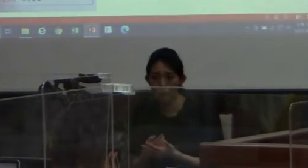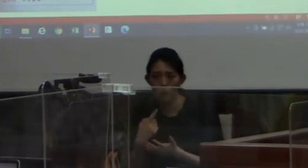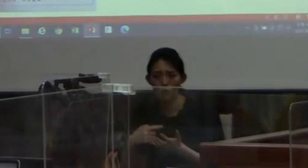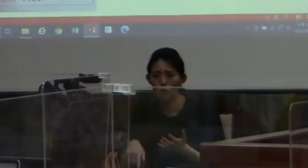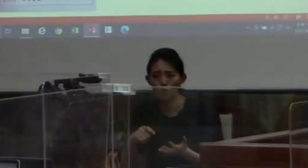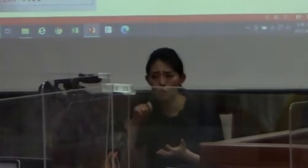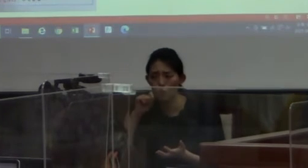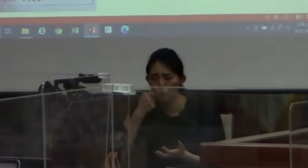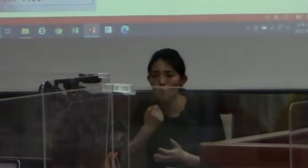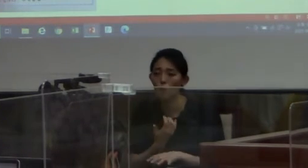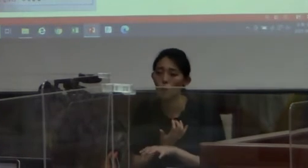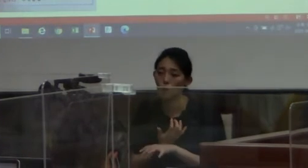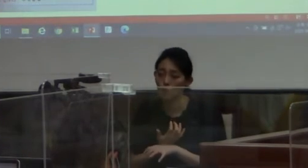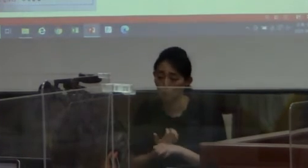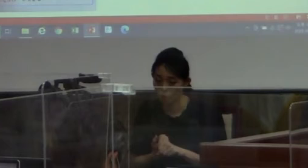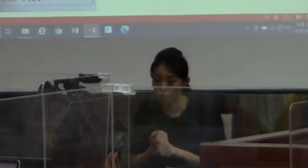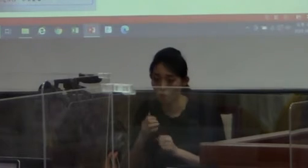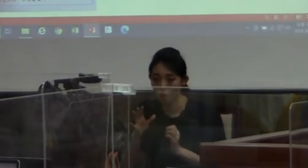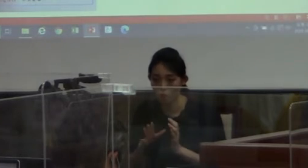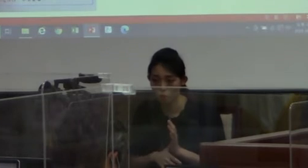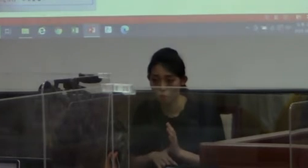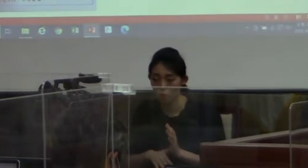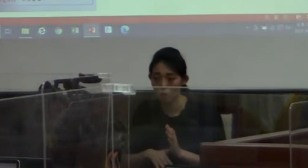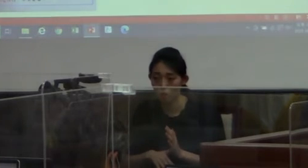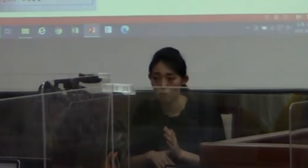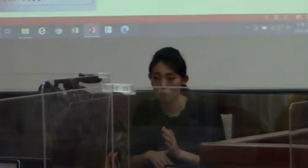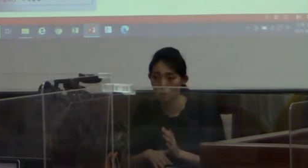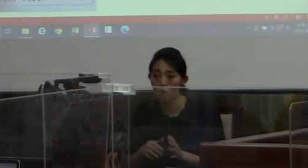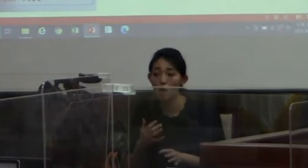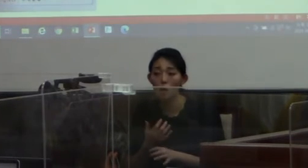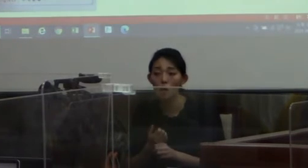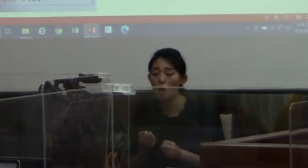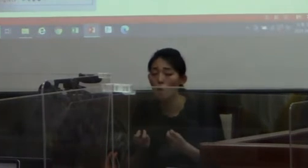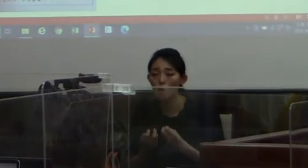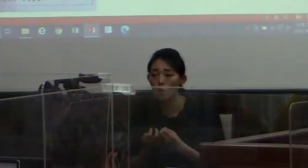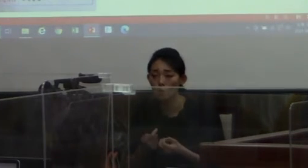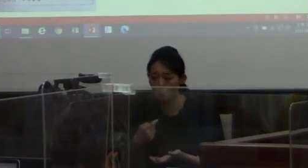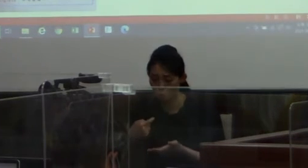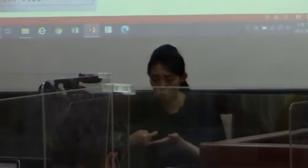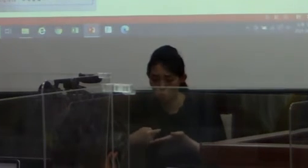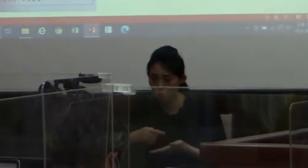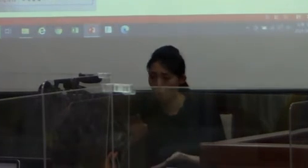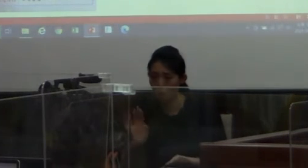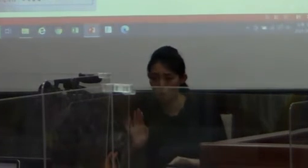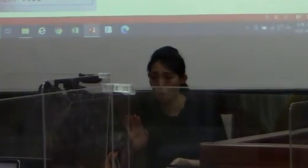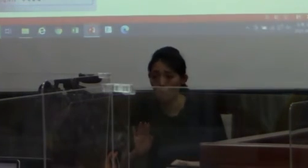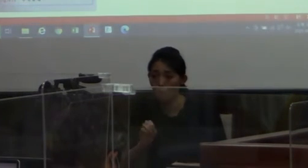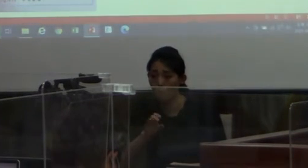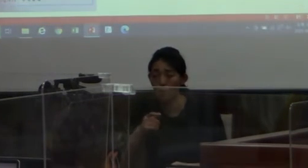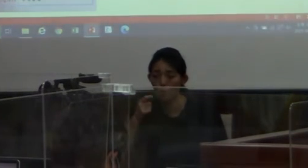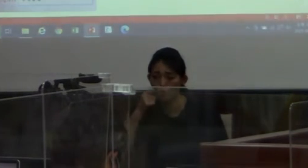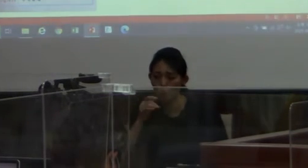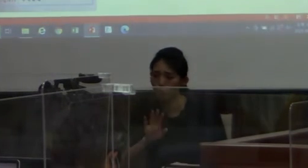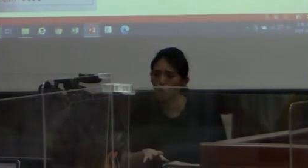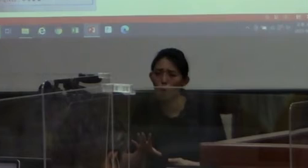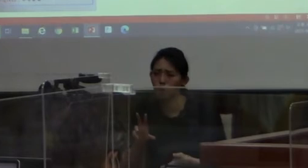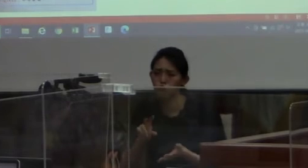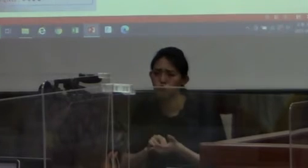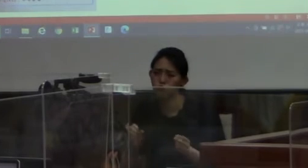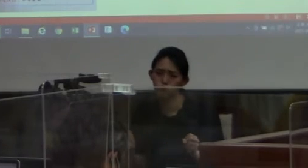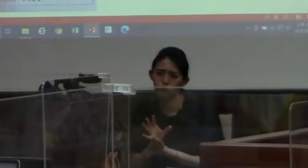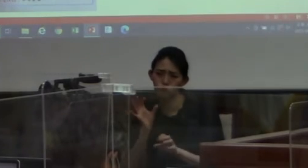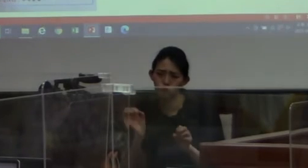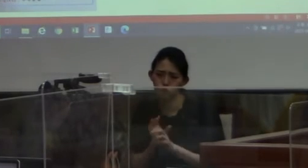없습니다. 계약을 하고 있는데 우리한테 계약을 어떻게 한다는 거 신고하고 하시오 그렇게 말하지 못하지 아니, 않습니까? 그랬다가 난리 납니다. 무슨